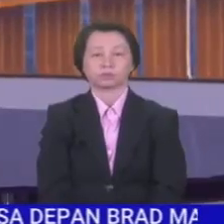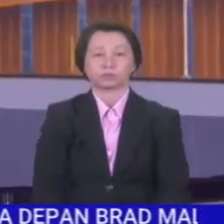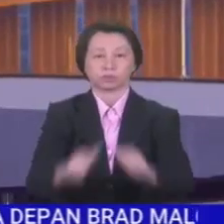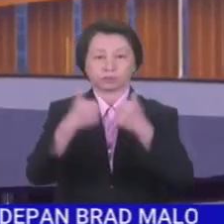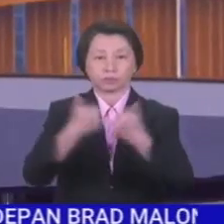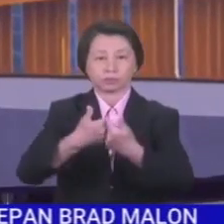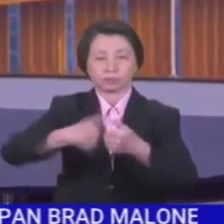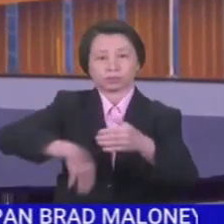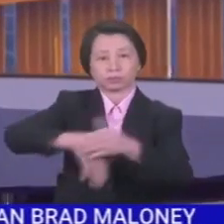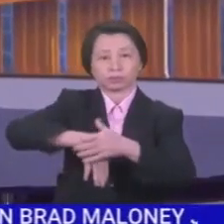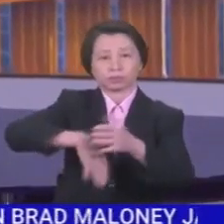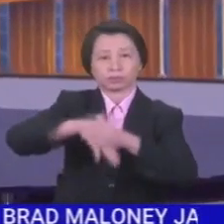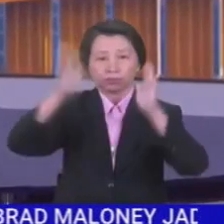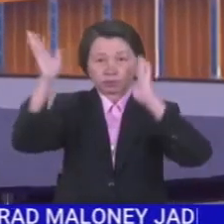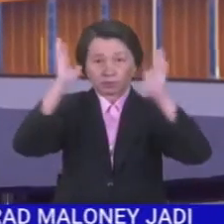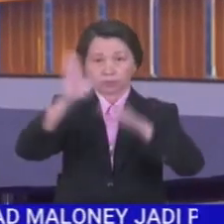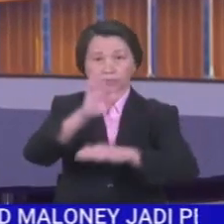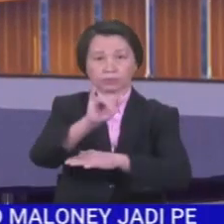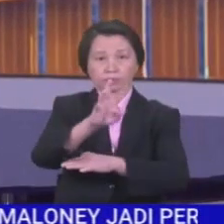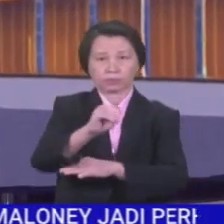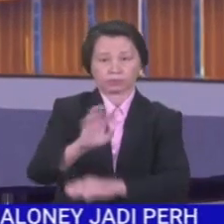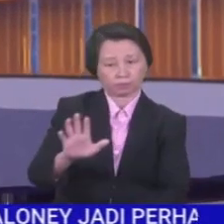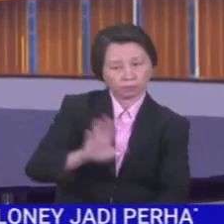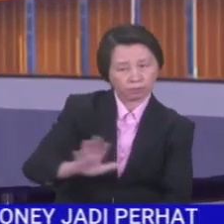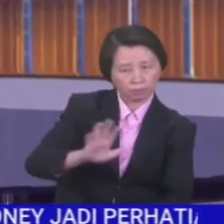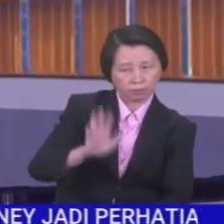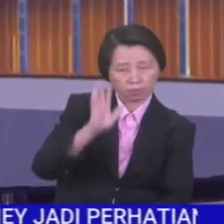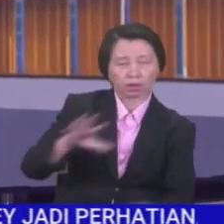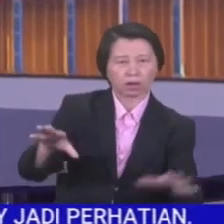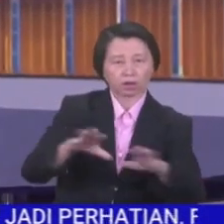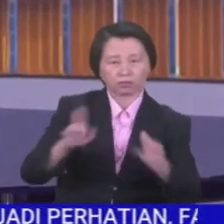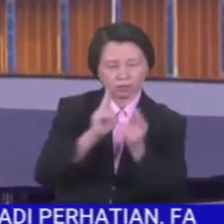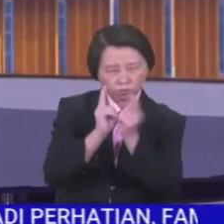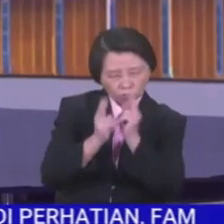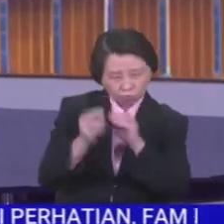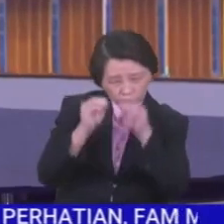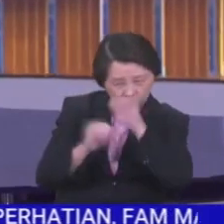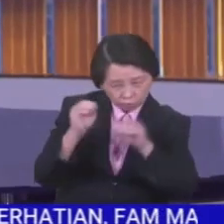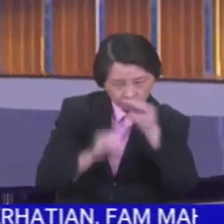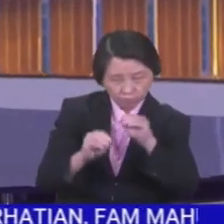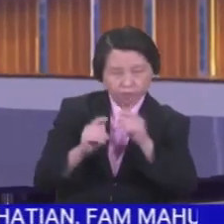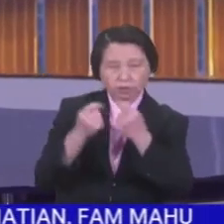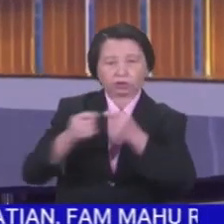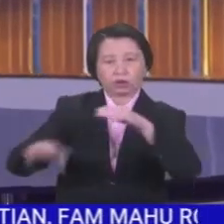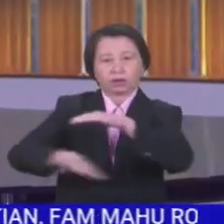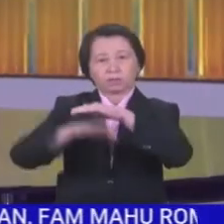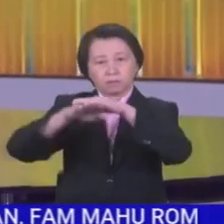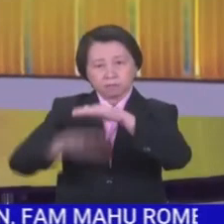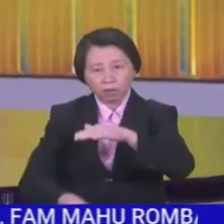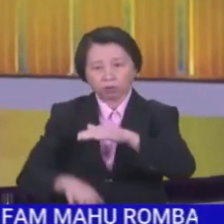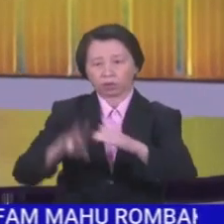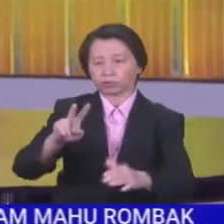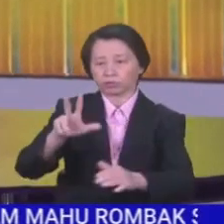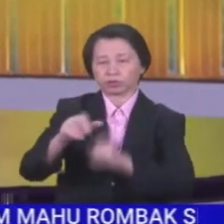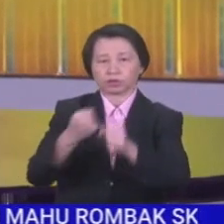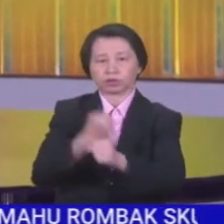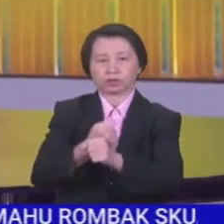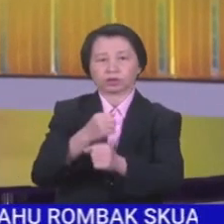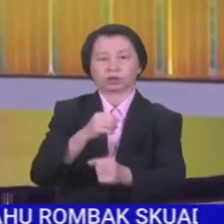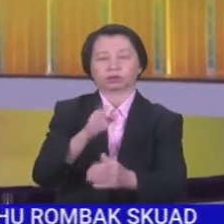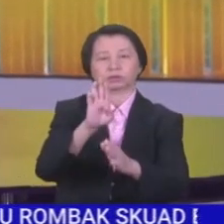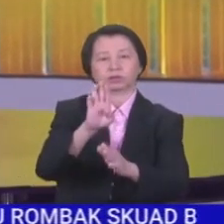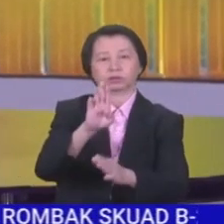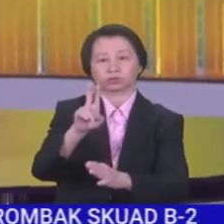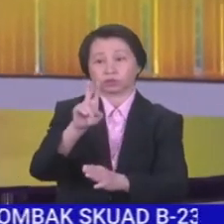Persatuan Bola Sepak Malaysia FAM membayangkan bakal melakukan beberapa perubahan ke atas skuad bawah 23 tahun negara